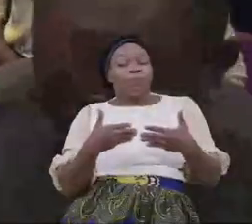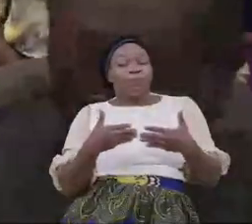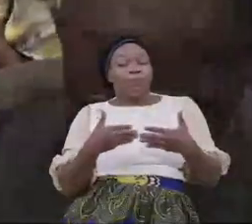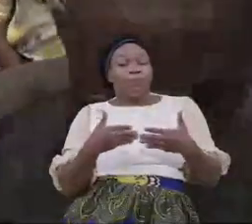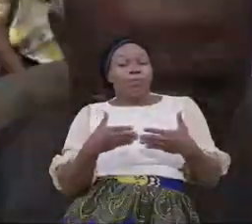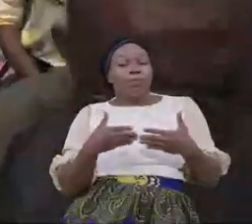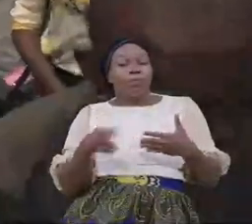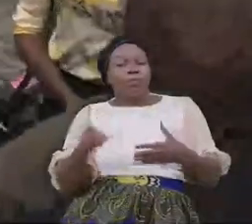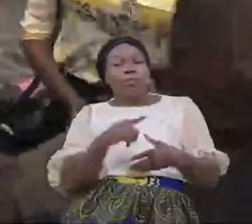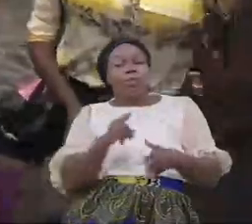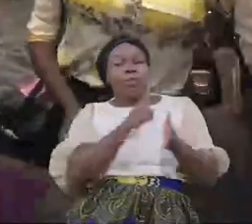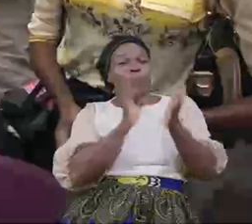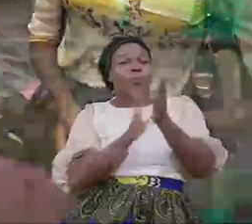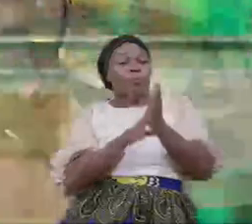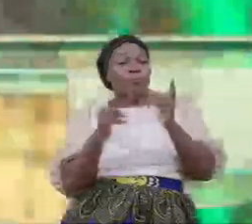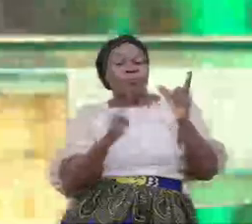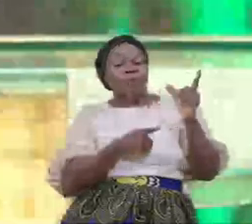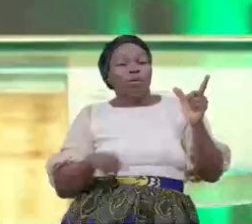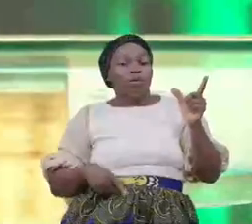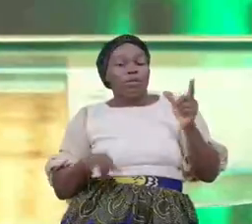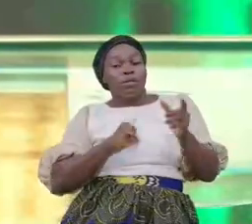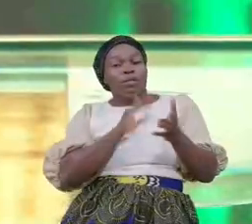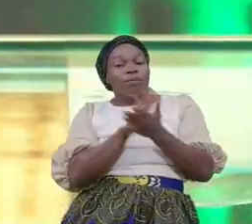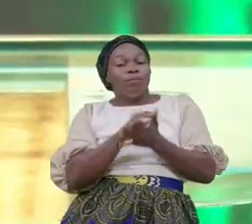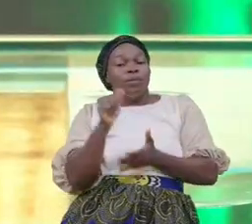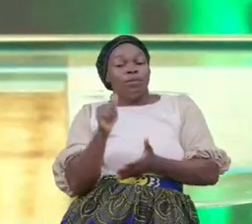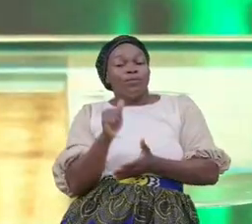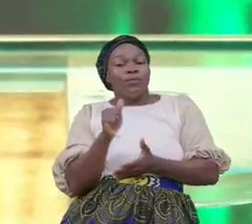C'est pourquoi je loue le Seigneur. Je crois.